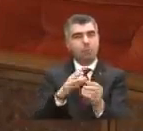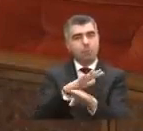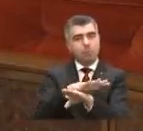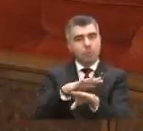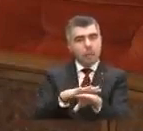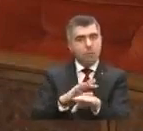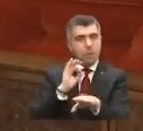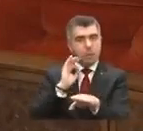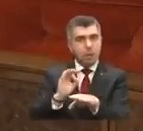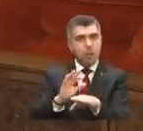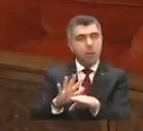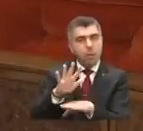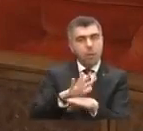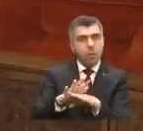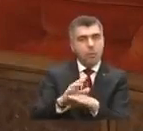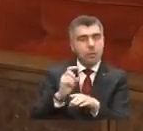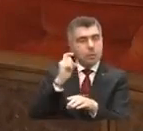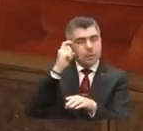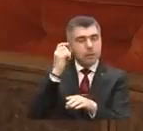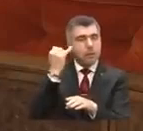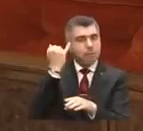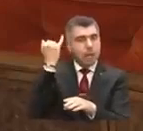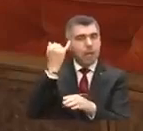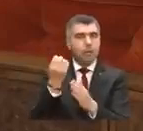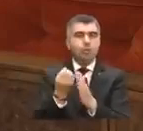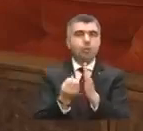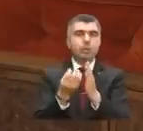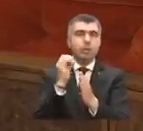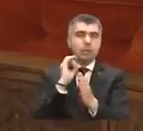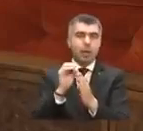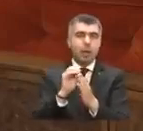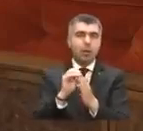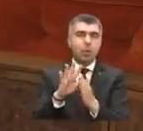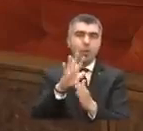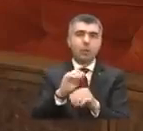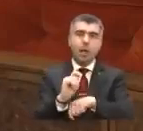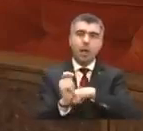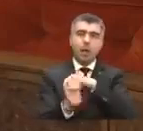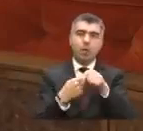الاختصاص ووضع تصور جديد لتأهيل النقل بالعالم القروي. وشكراً.